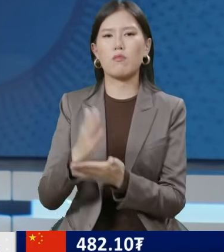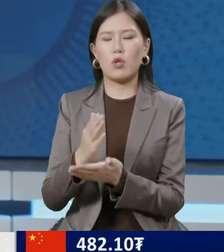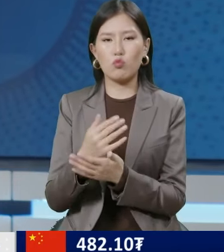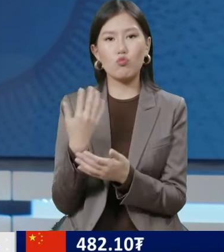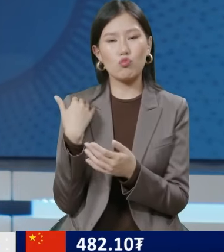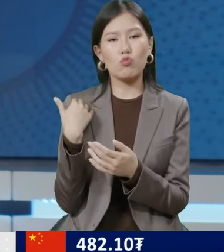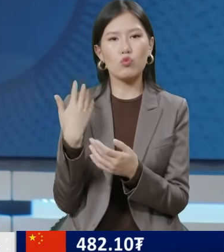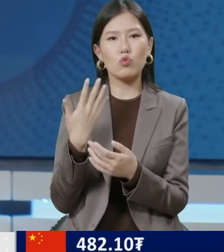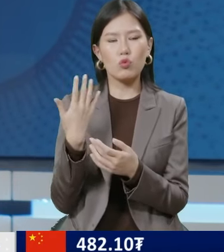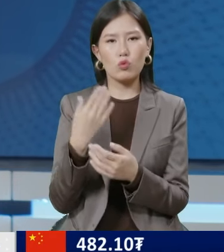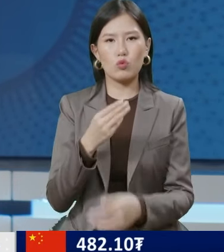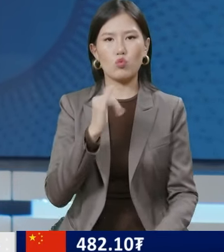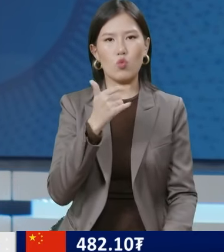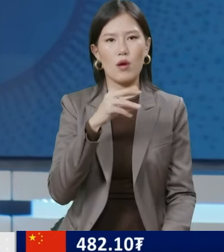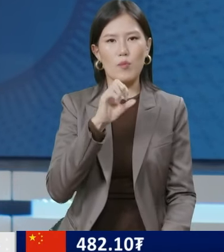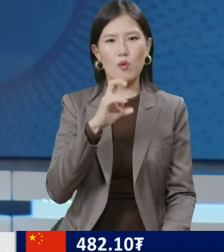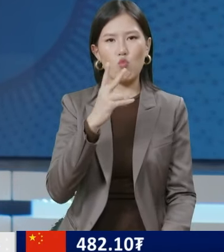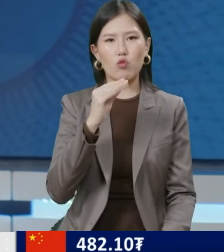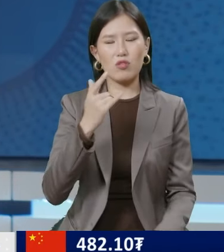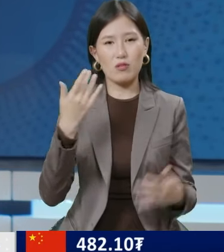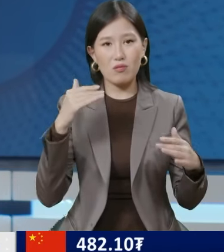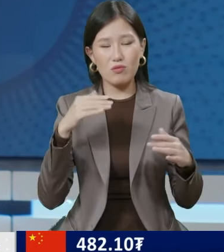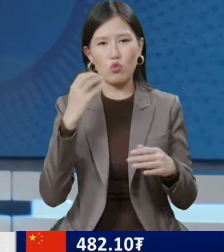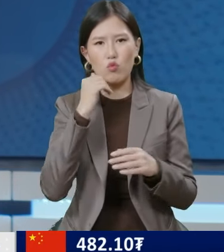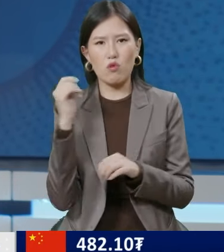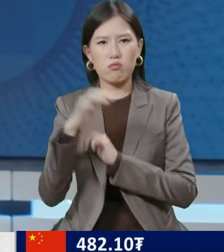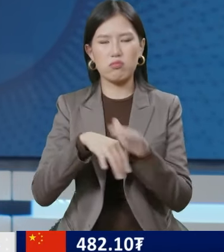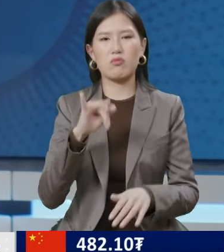бүжгийн нэг төрөл болох шугамн бүжгээр хичээллэх болжээ.